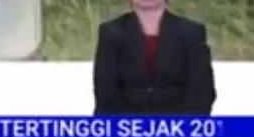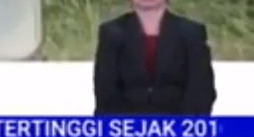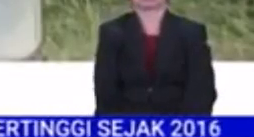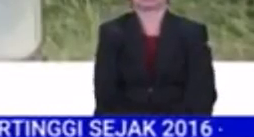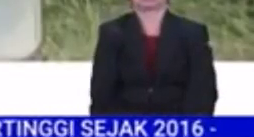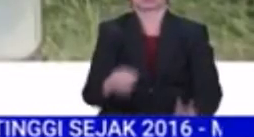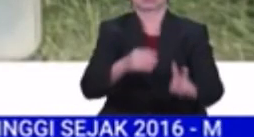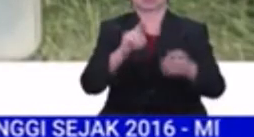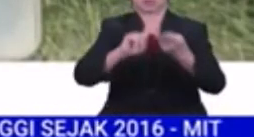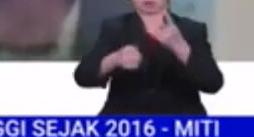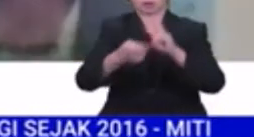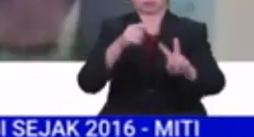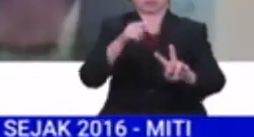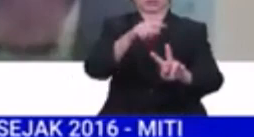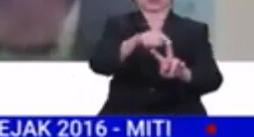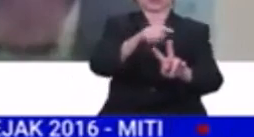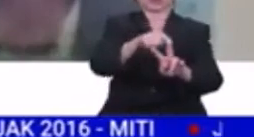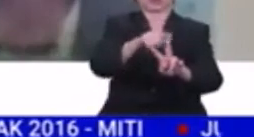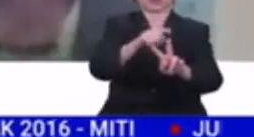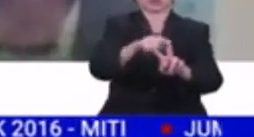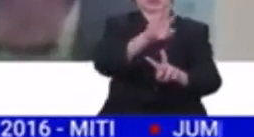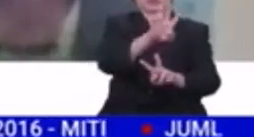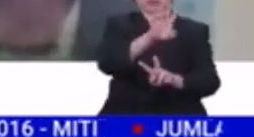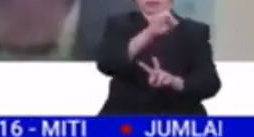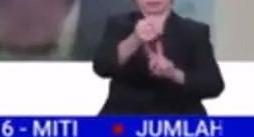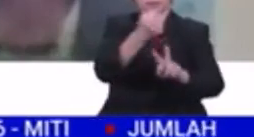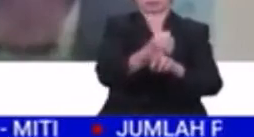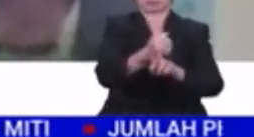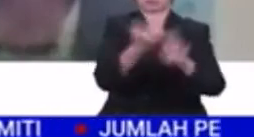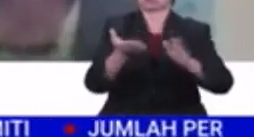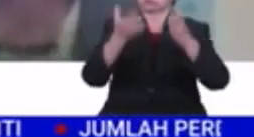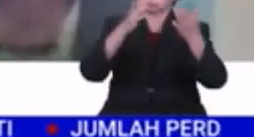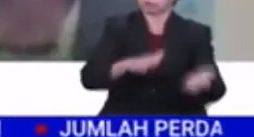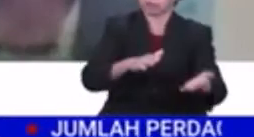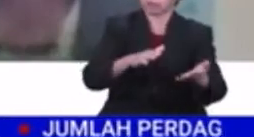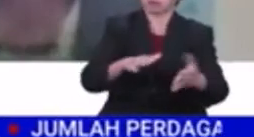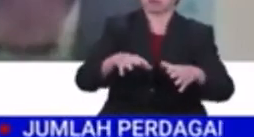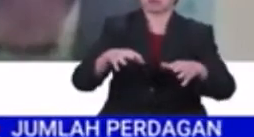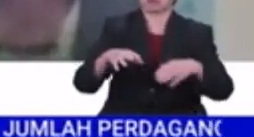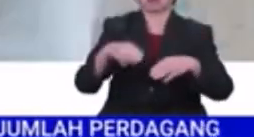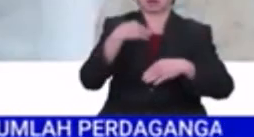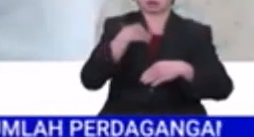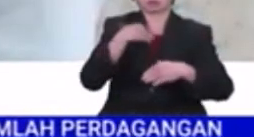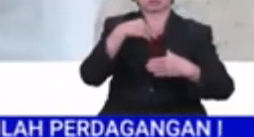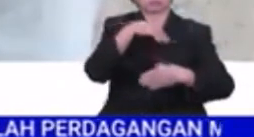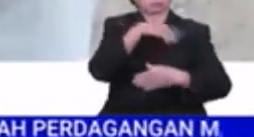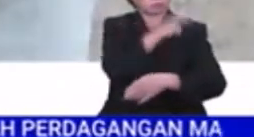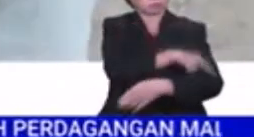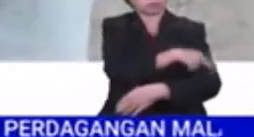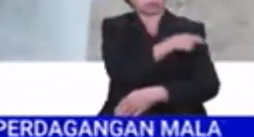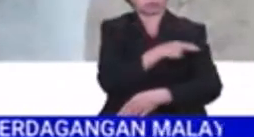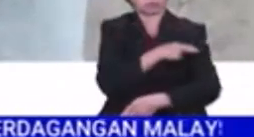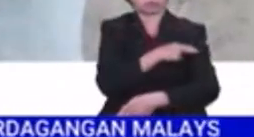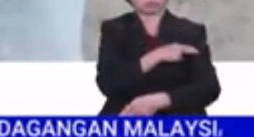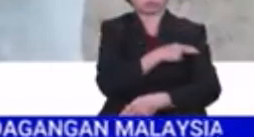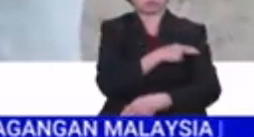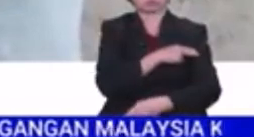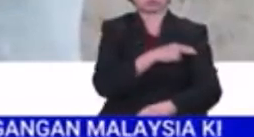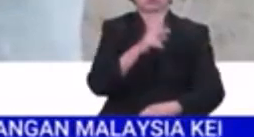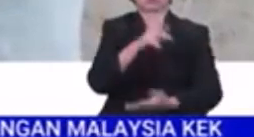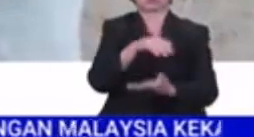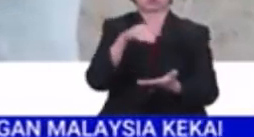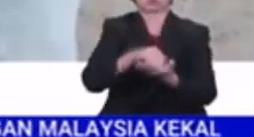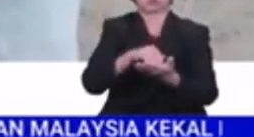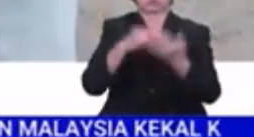Hai mandi kalau raganya Muhammad Rizki Agung 48 tahun meninggal dunia ketika menerima rawatan kecemasan di klinik kesehatan ke